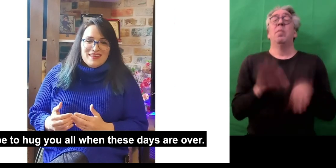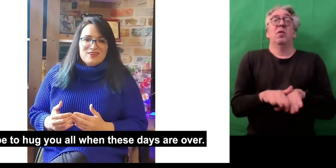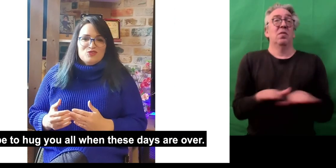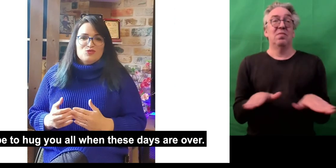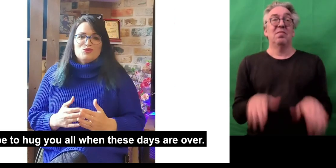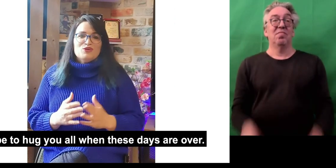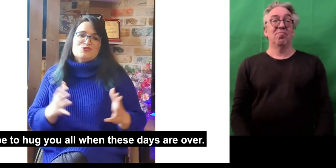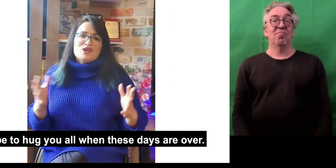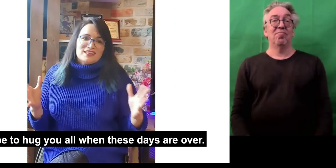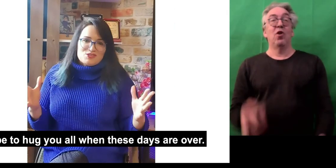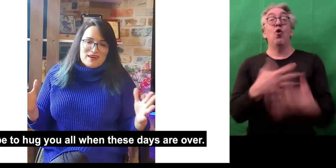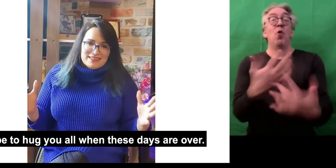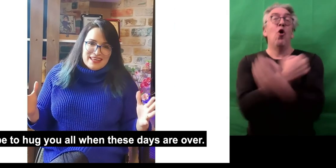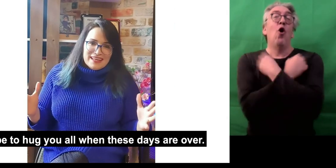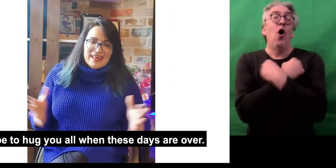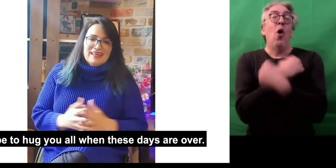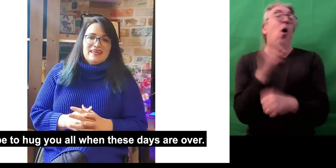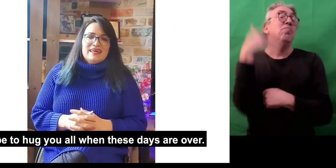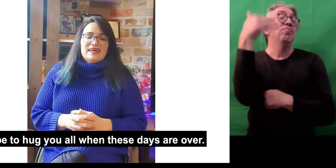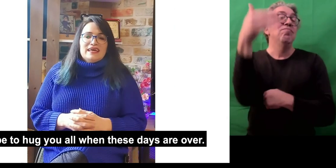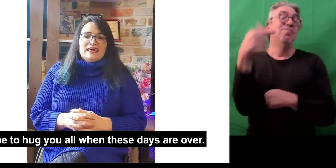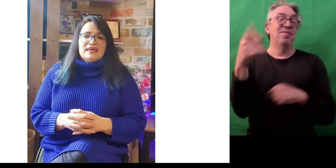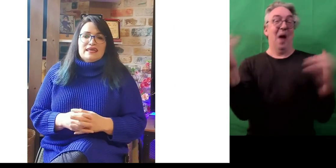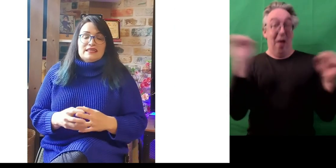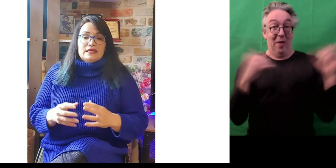bitince umutla kucaklaşmak dileğiyle.